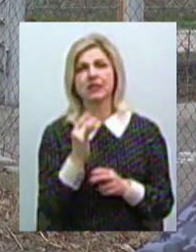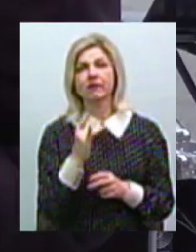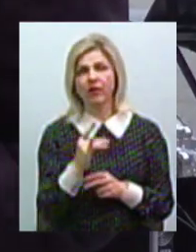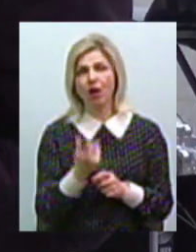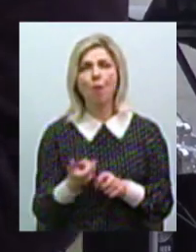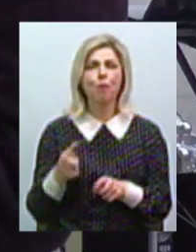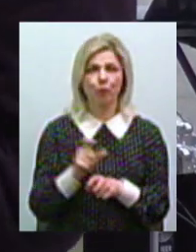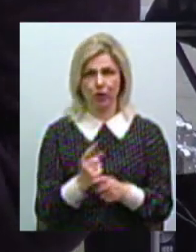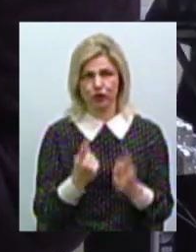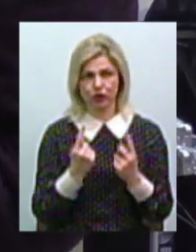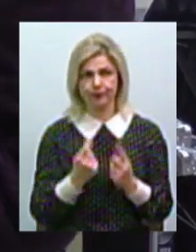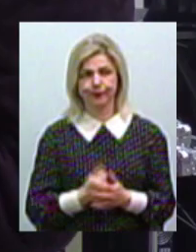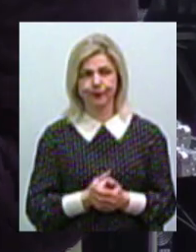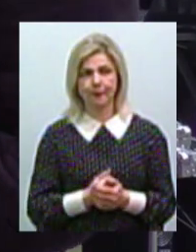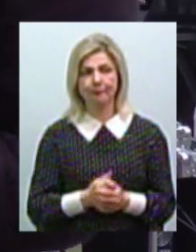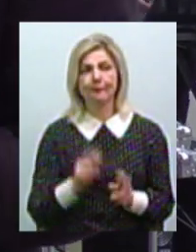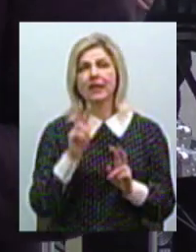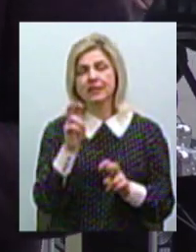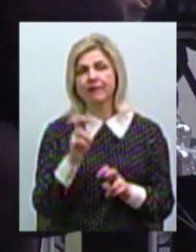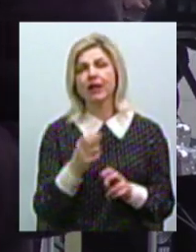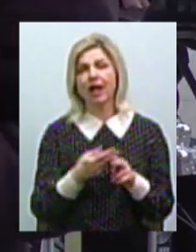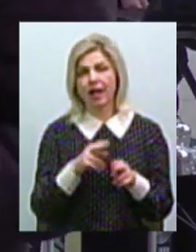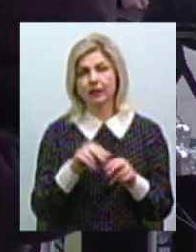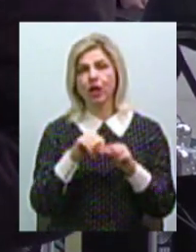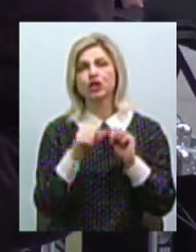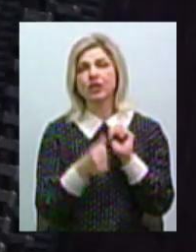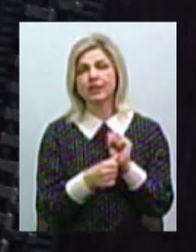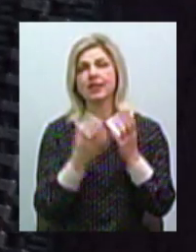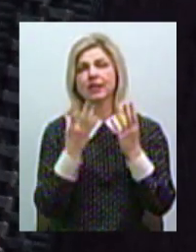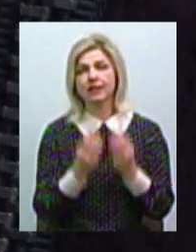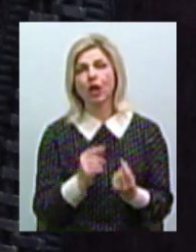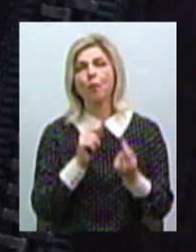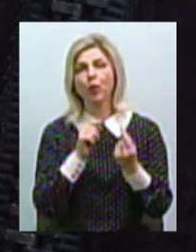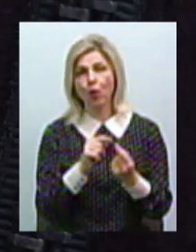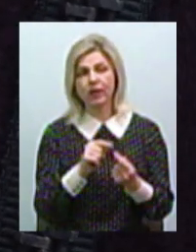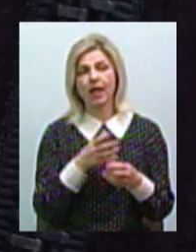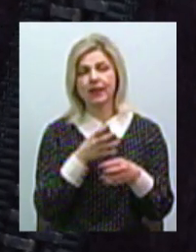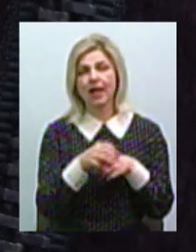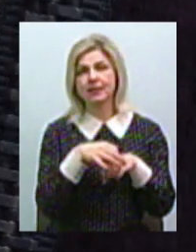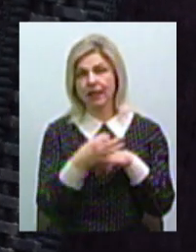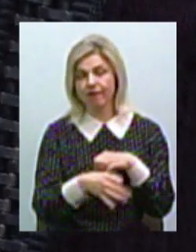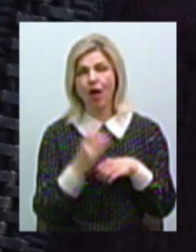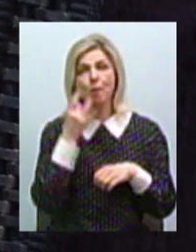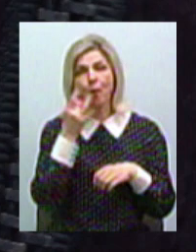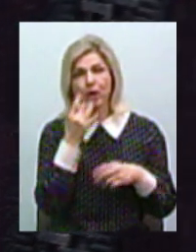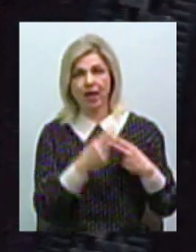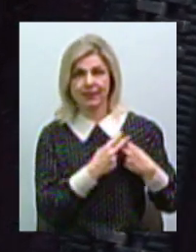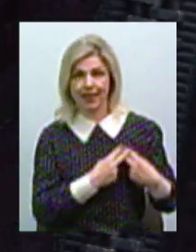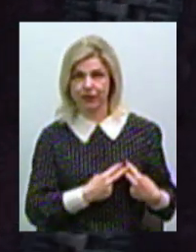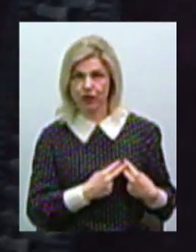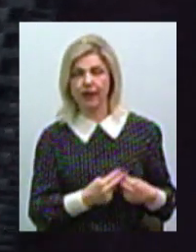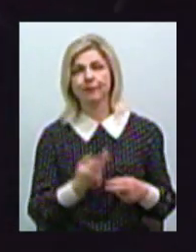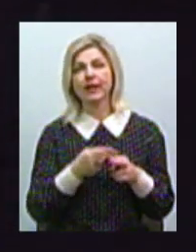більші. Символи всесвітньої акції «16 днів активізму проти гендерно зумовленого насильства» є помаранчева та біла стрічки. Помаранчева